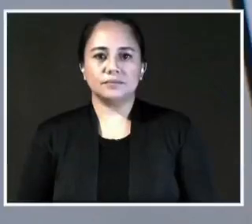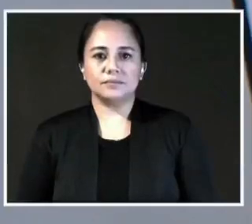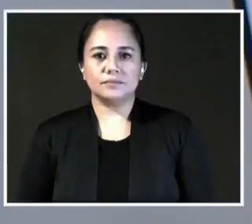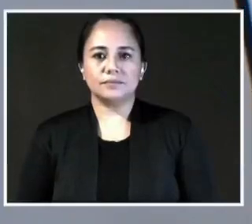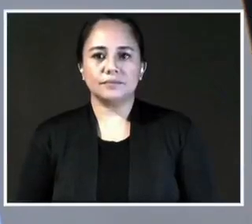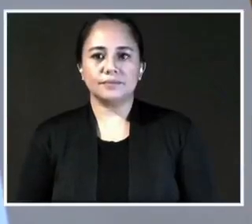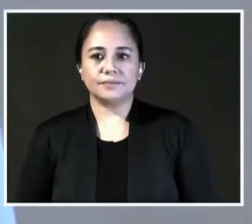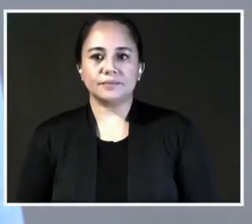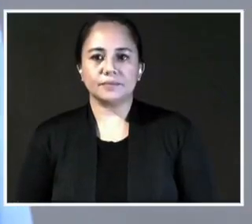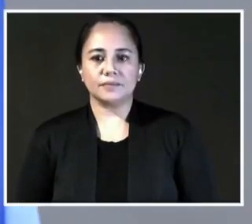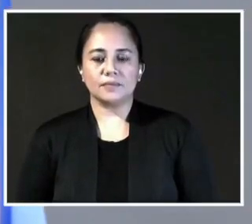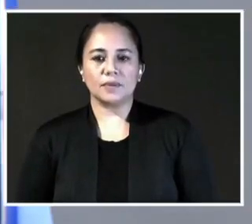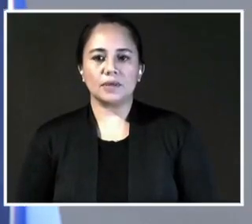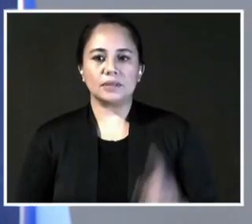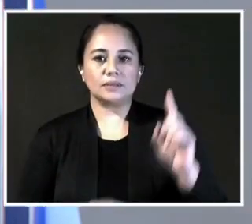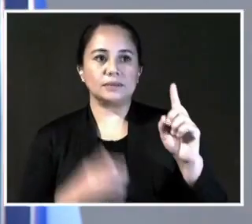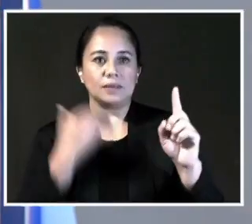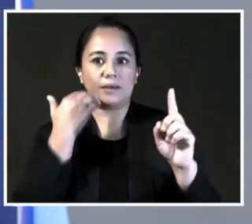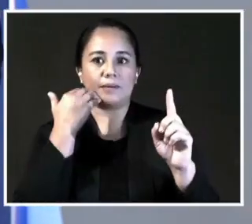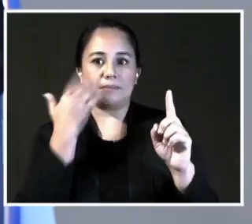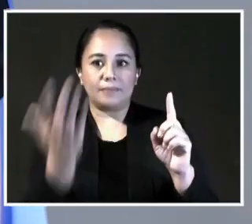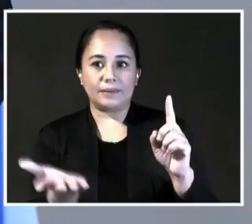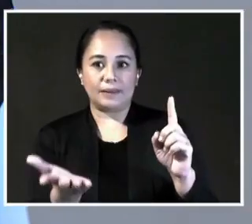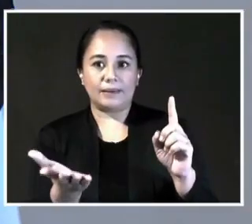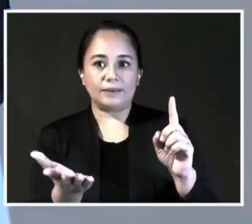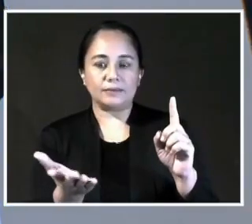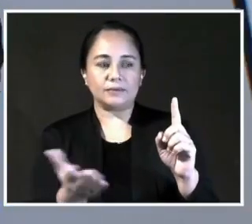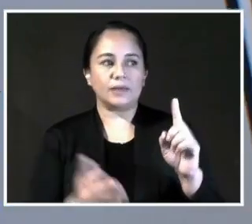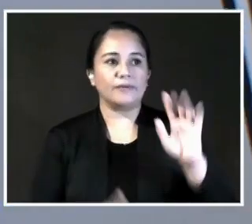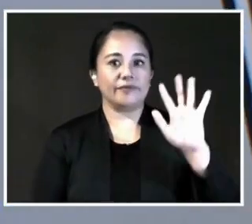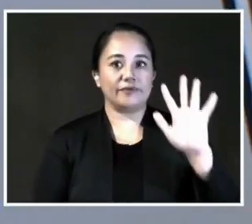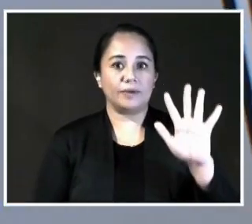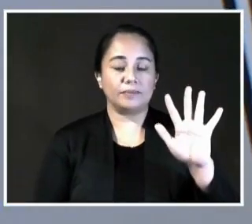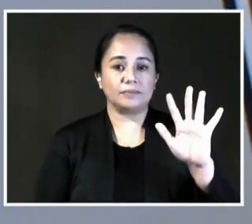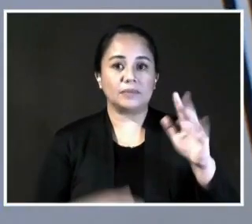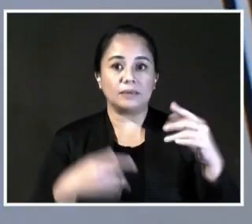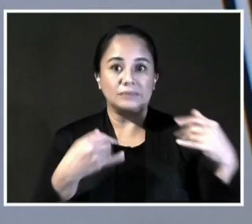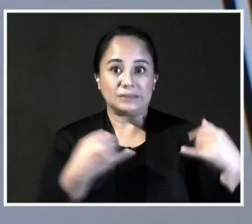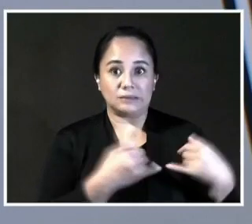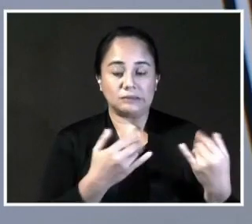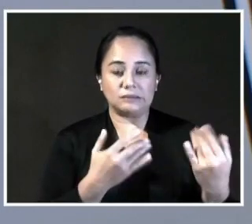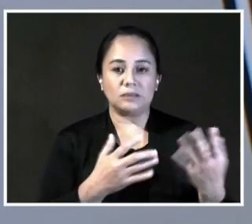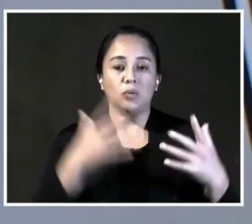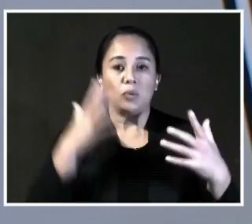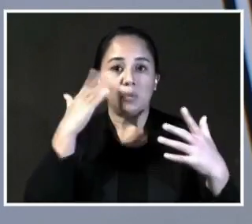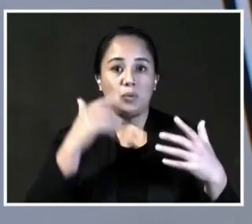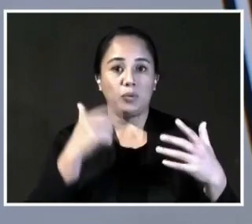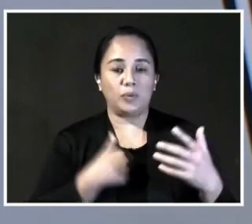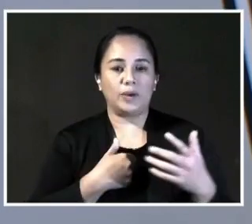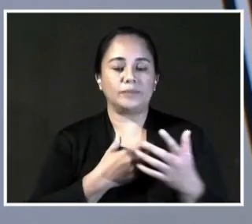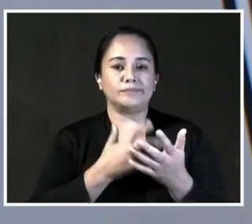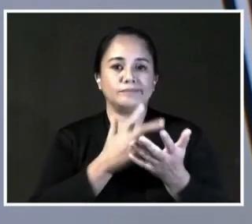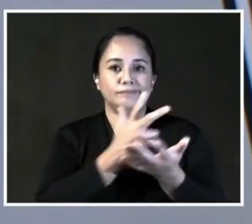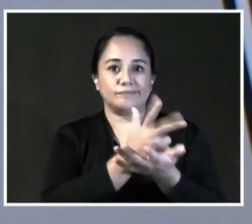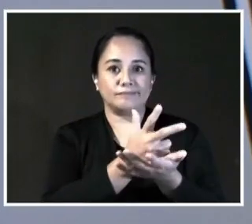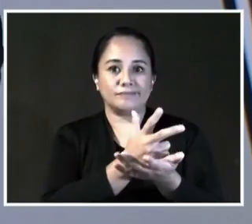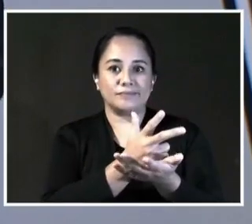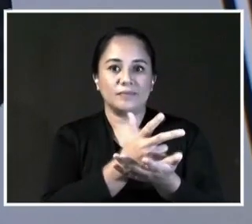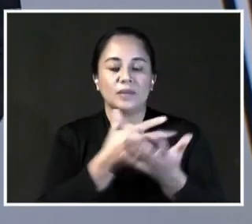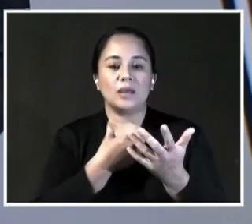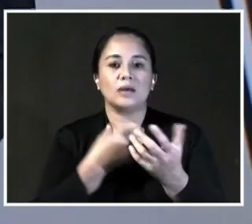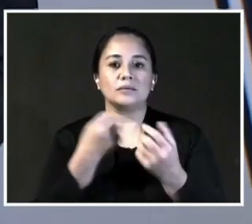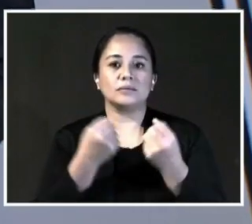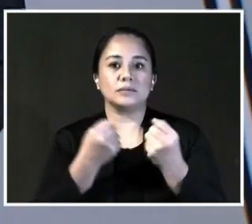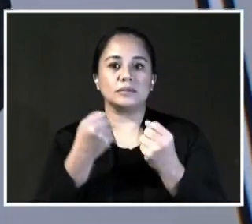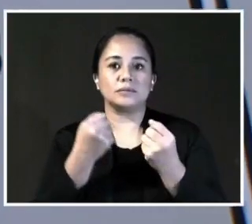Para ang patay habang lima ang sugatan. Matapos sumalpok sa nakaparadang kotse ang sinasakyan nilang pampasahero